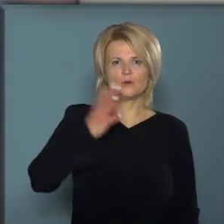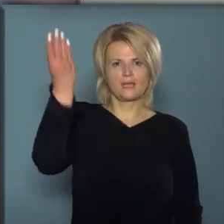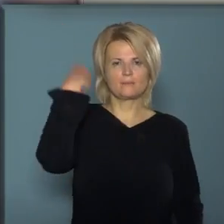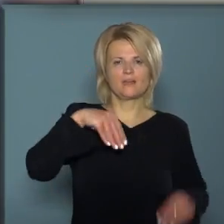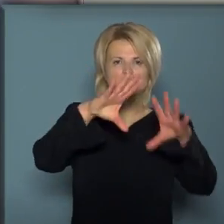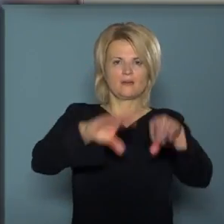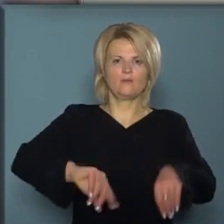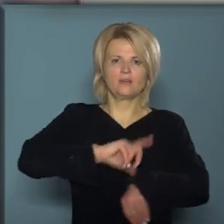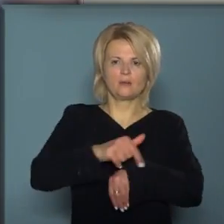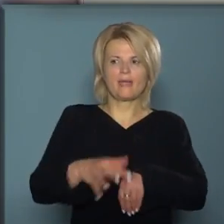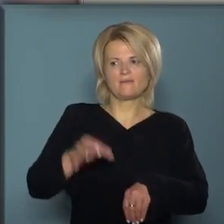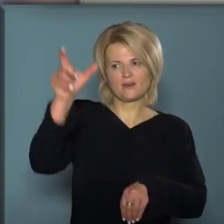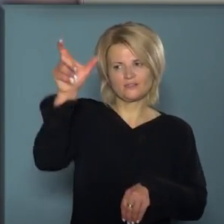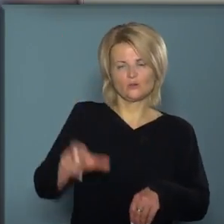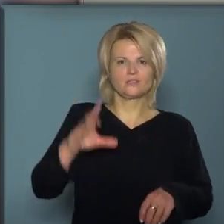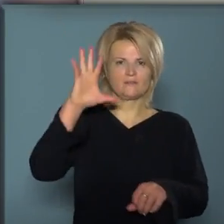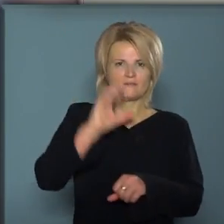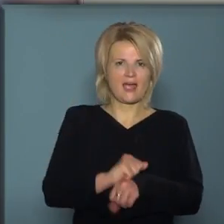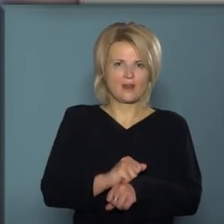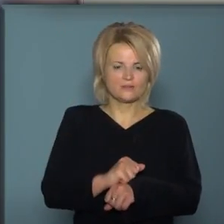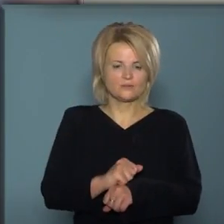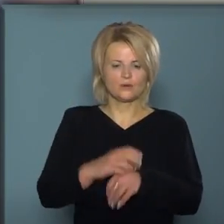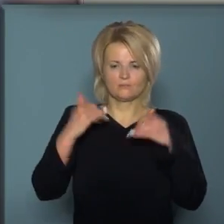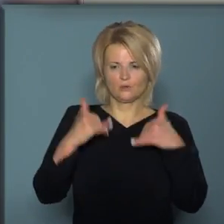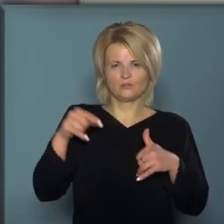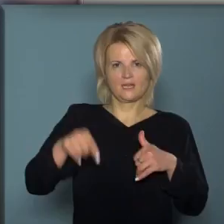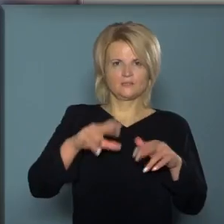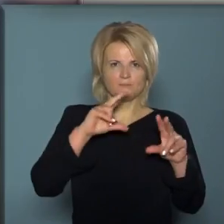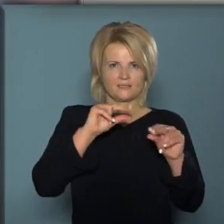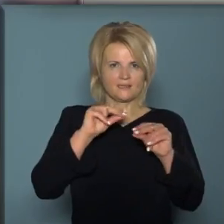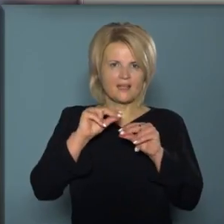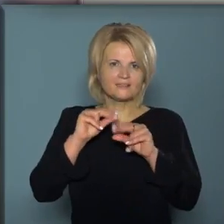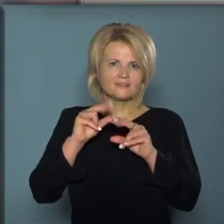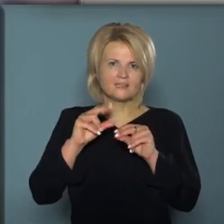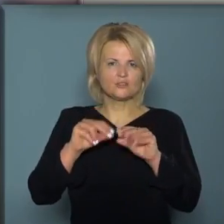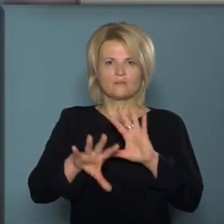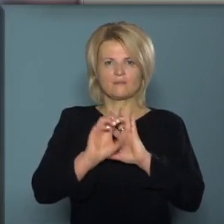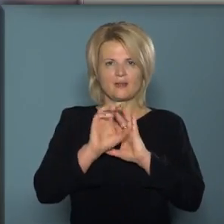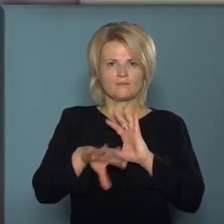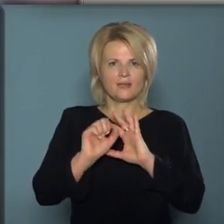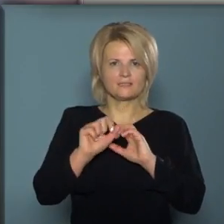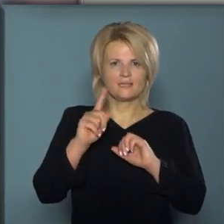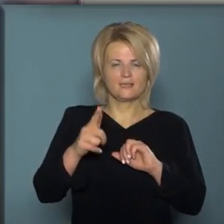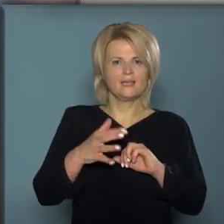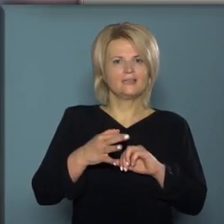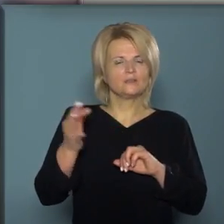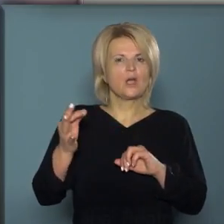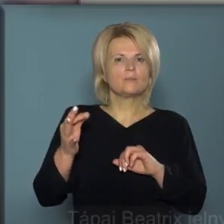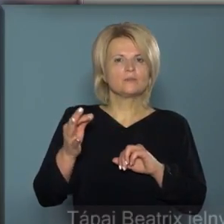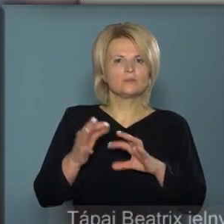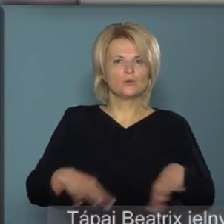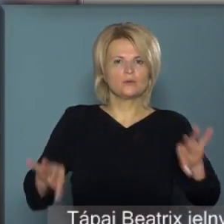Polgármesteri fogadóra a megválasztott válaszol. Amikor most ezt a beszélgetést rögzítjük, akkor 2 nappal vagyunk